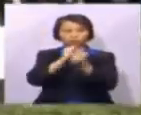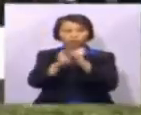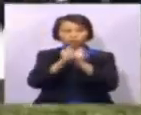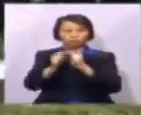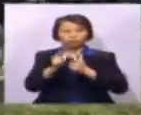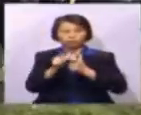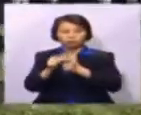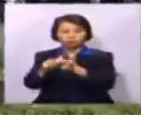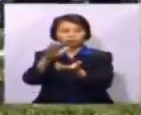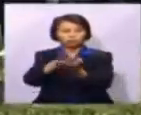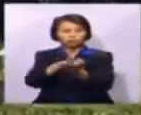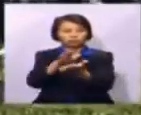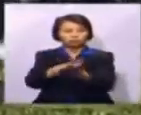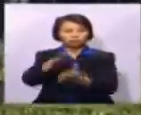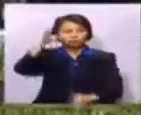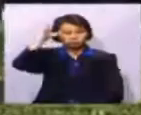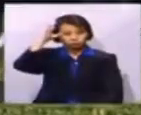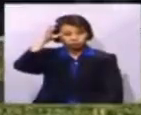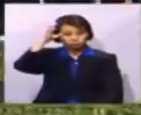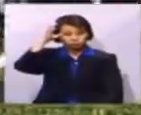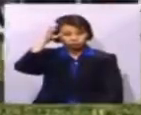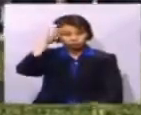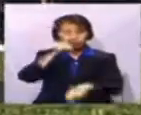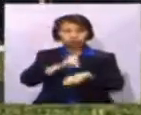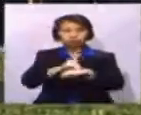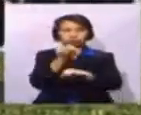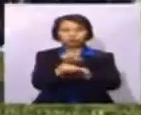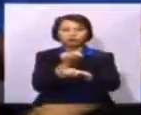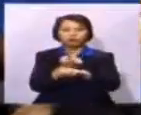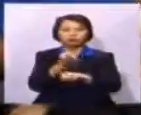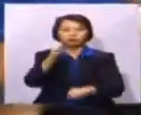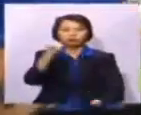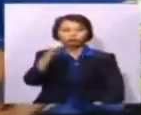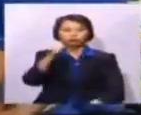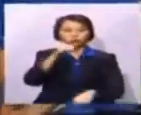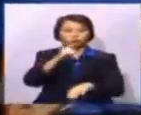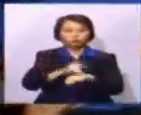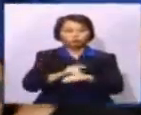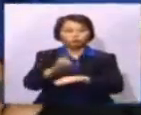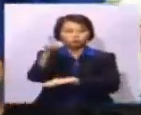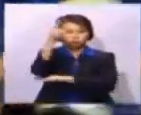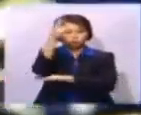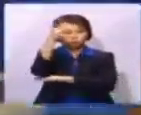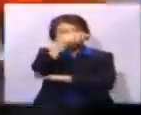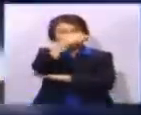dan Olahraga Sekolah Jenis Kebangsaan Cina Yong Seng Batu 10 di Hutan Melintang.